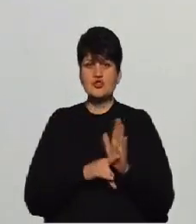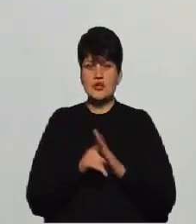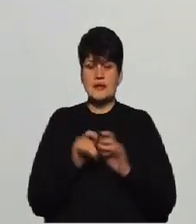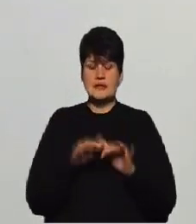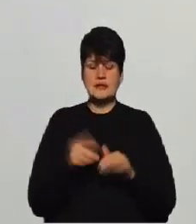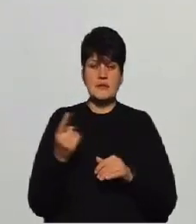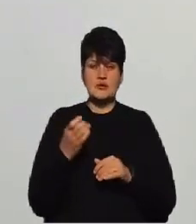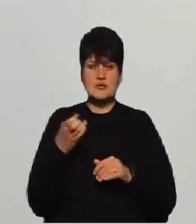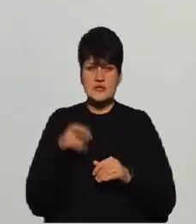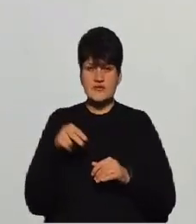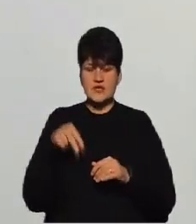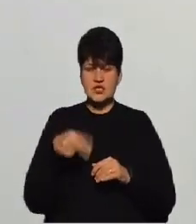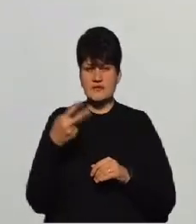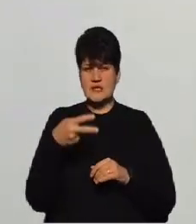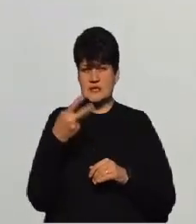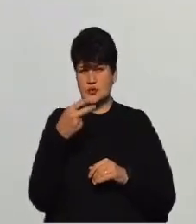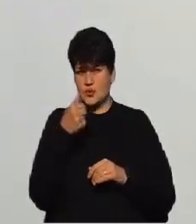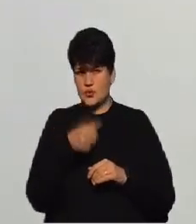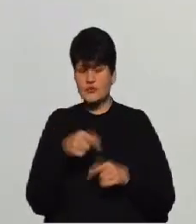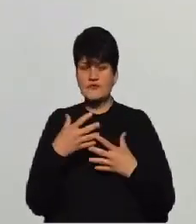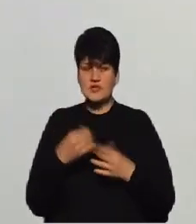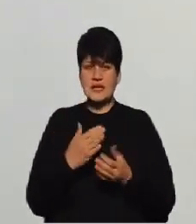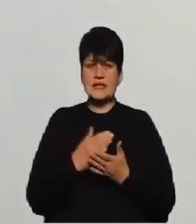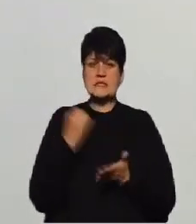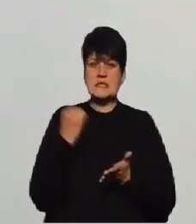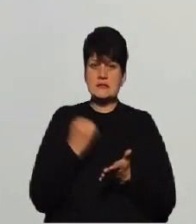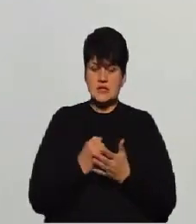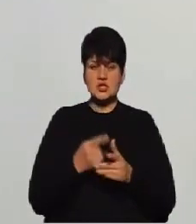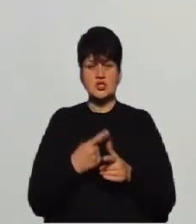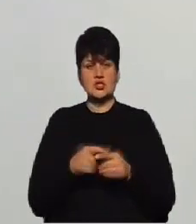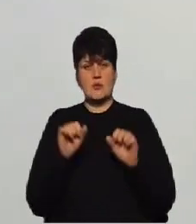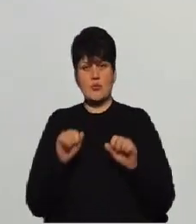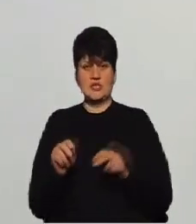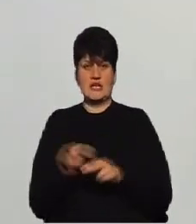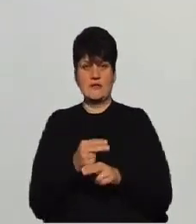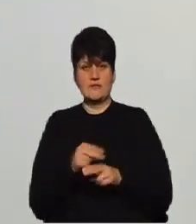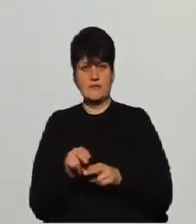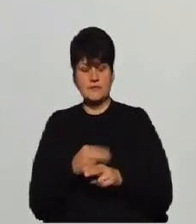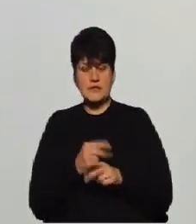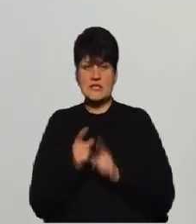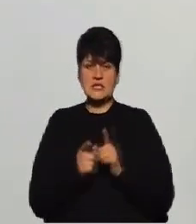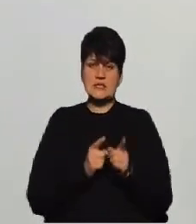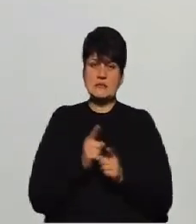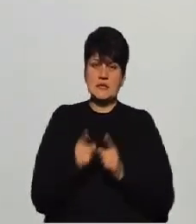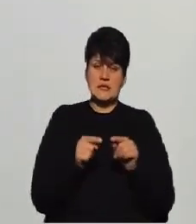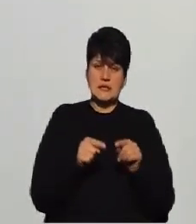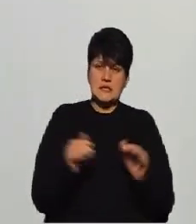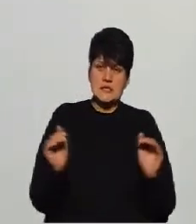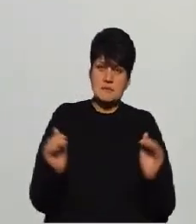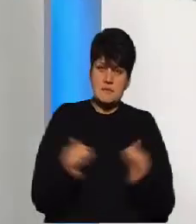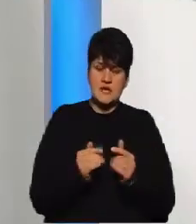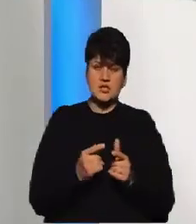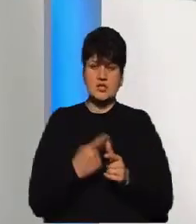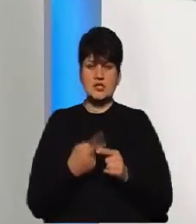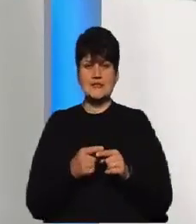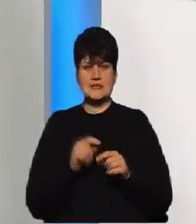січня 2022 року, вони вже є затверджені. Чи можна якось їх відкоригувати, чи змінити їх, зменшити, наприклад, ціну? Чи це можливо? Ну,